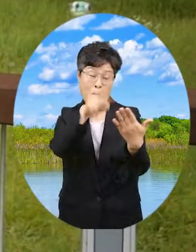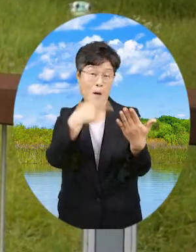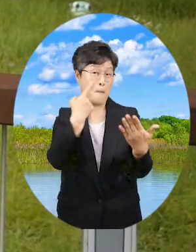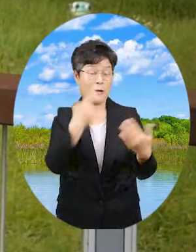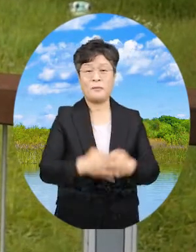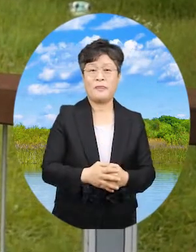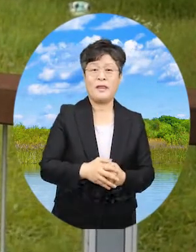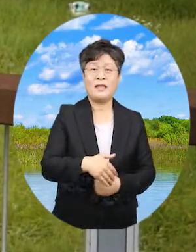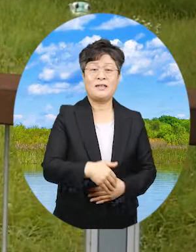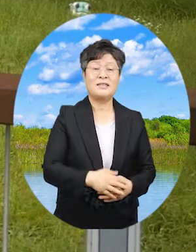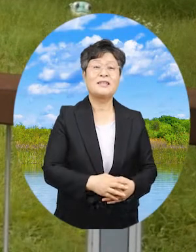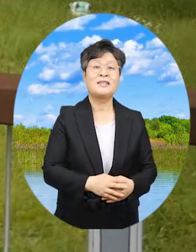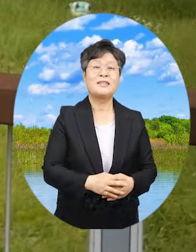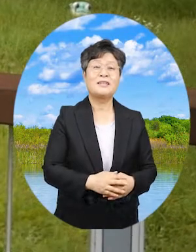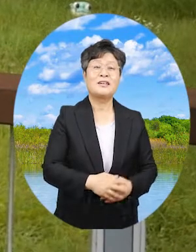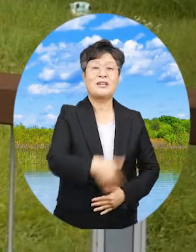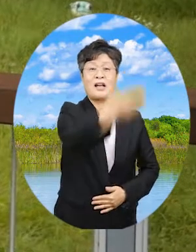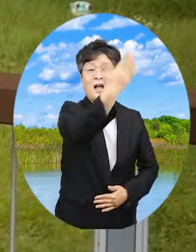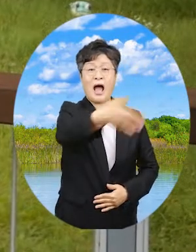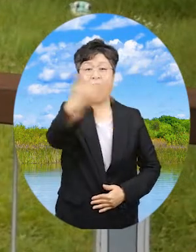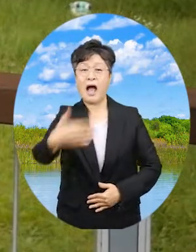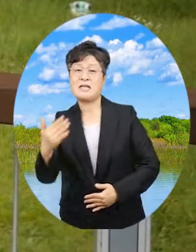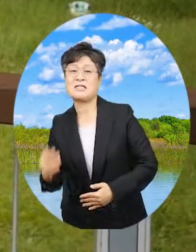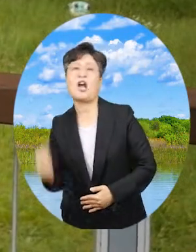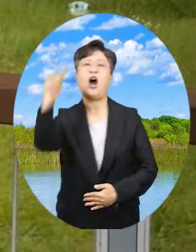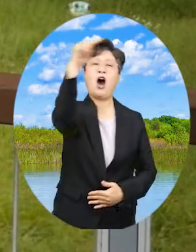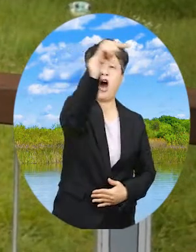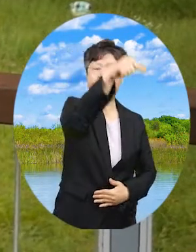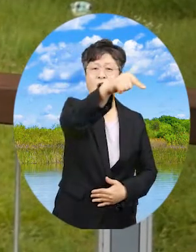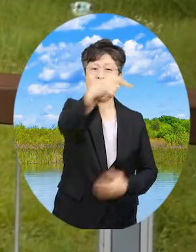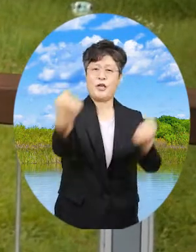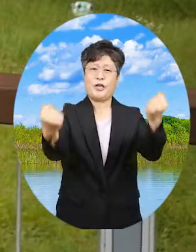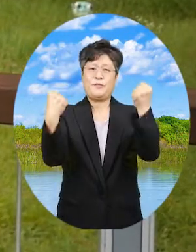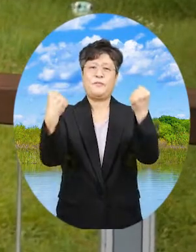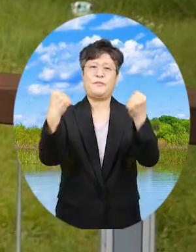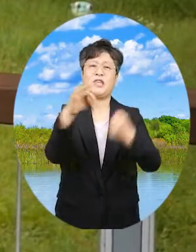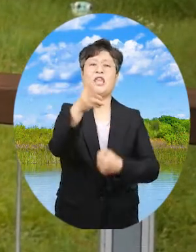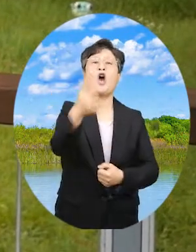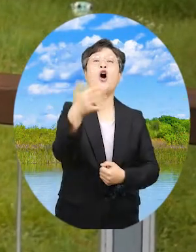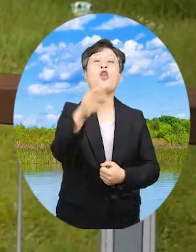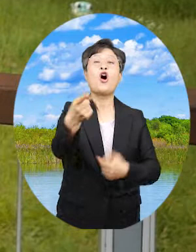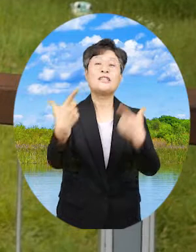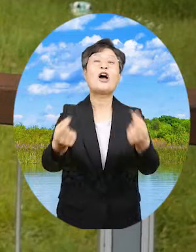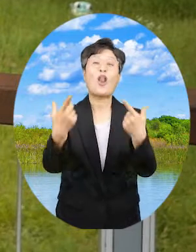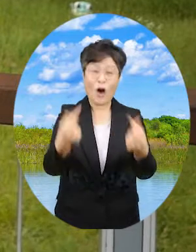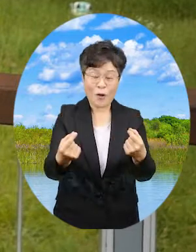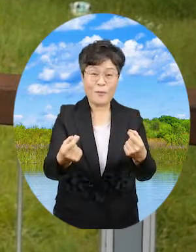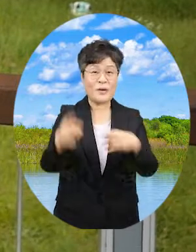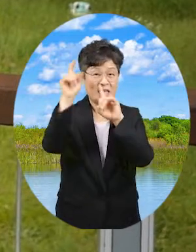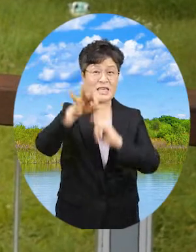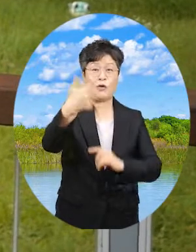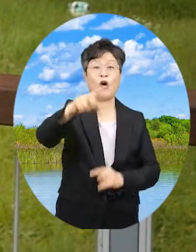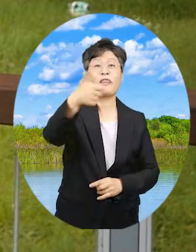없어요. 강산회가 부르는 곡이죠. 거꾸로 강을 거슬러 오르는 저 힘찬 연어들처럼이라는 곡을 가수